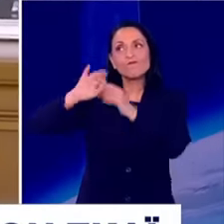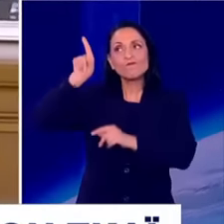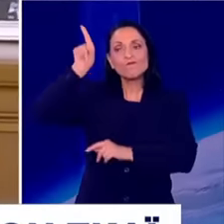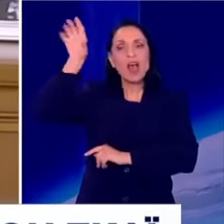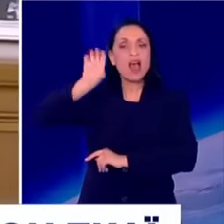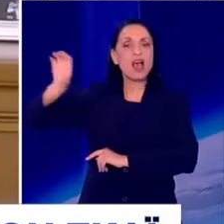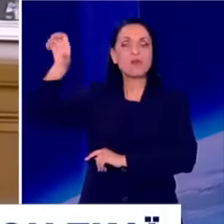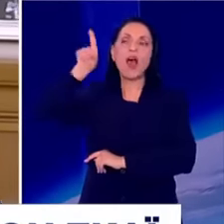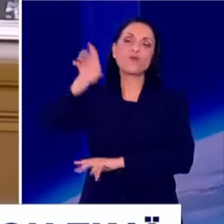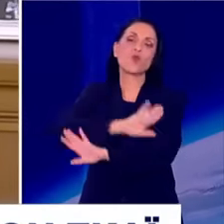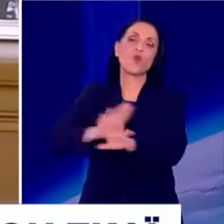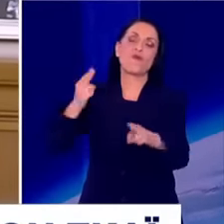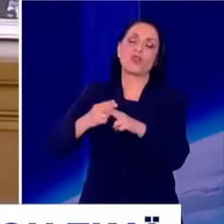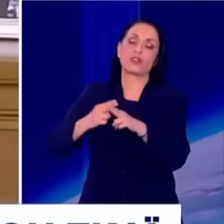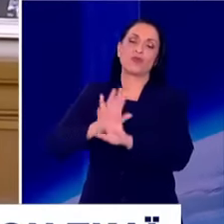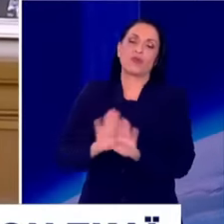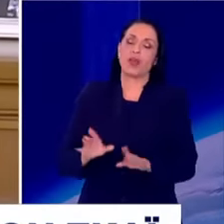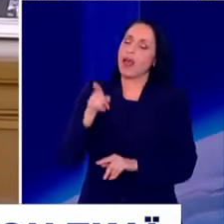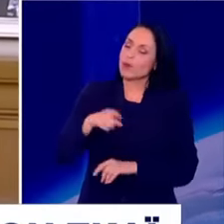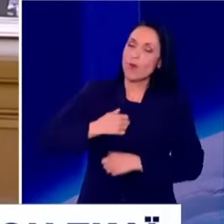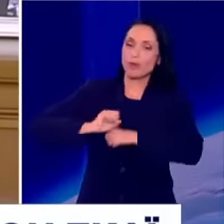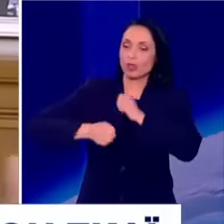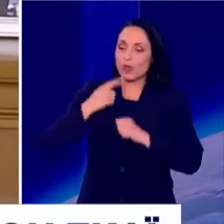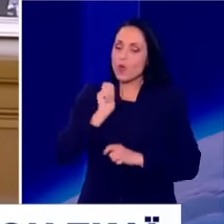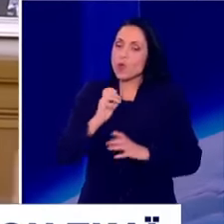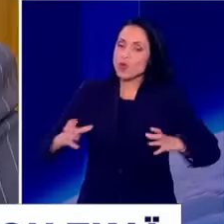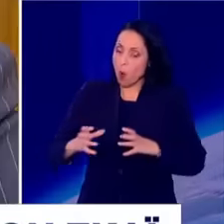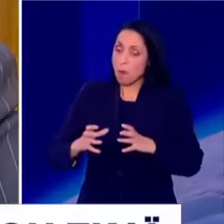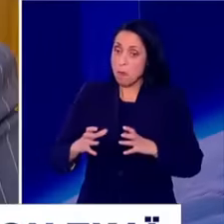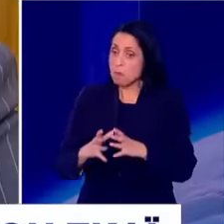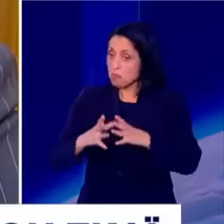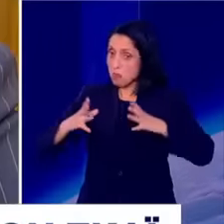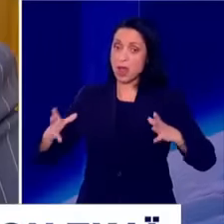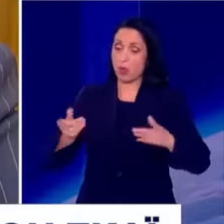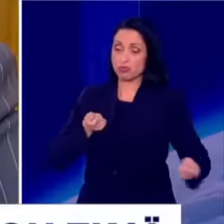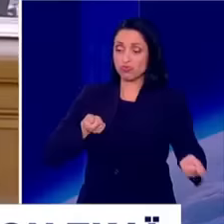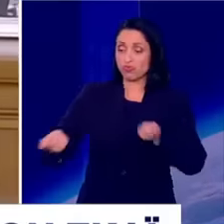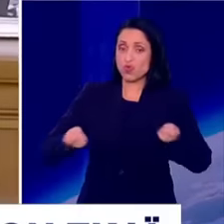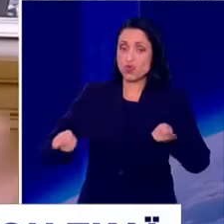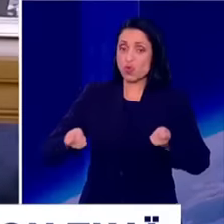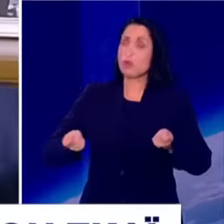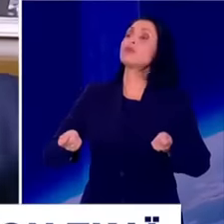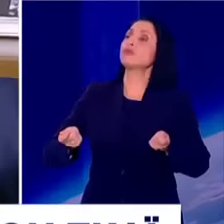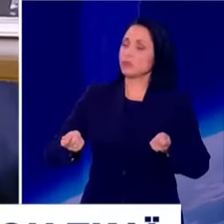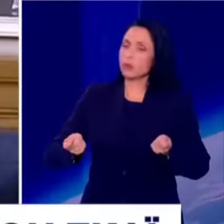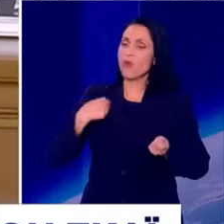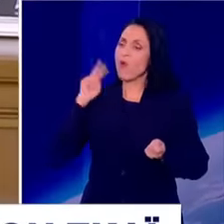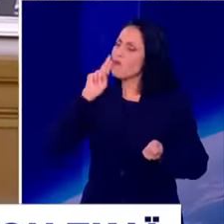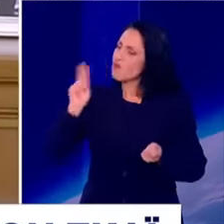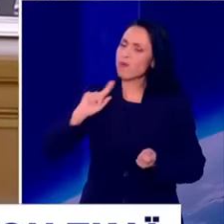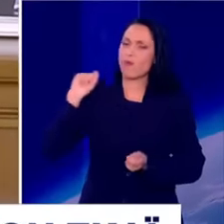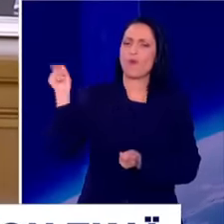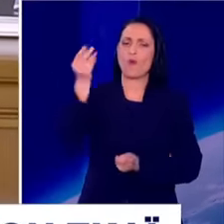ζητούμενο των ευρωεκλογών και σε αυτή την προσπάθεια το κόμμα, το οποίο είναι ένα μεγάλο κόμμα, οργανωμένο κόμμα, πηγαίνει σε ταμένα. Βλέπω όλους τους βουλευτές